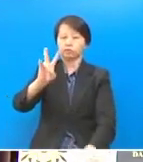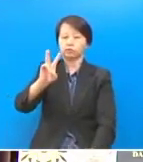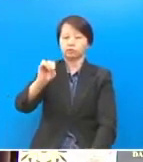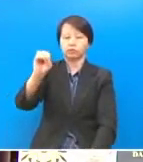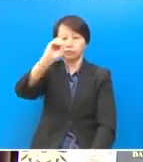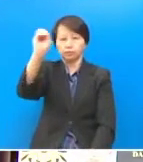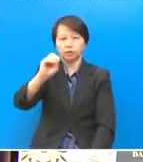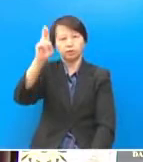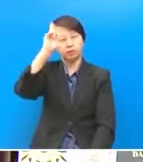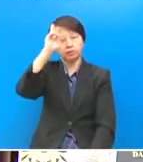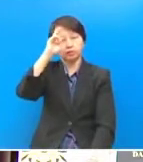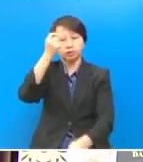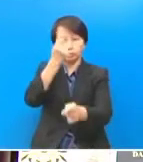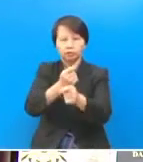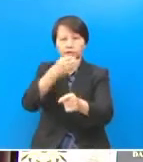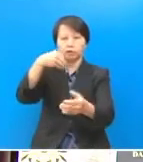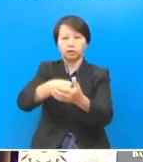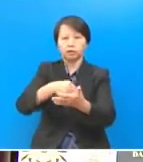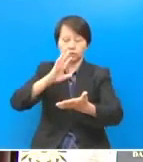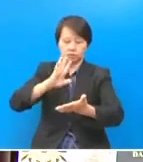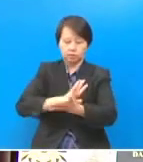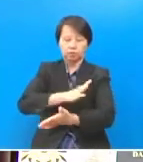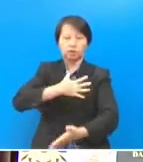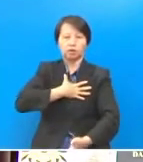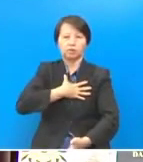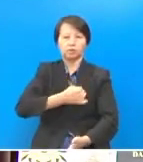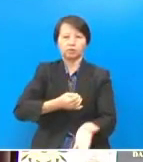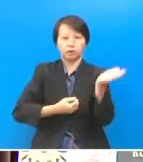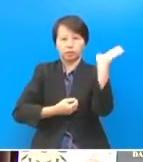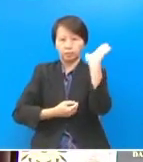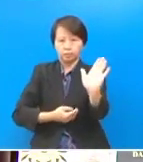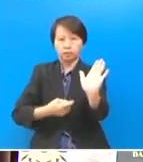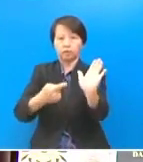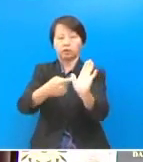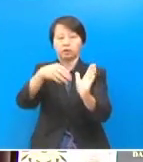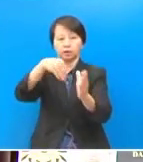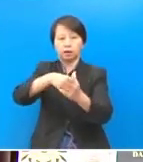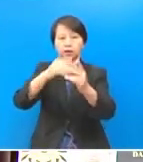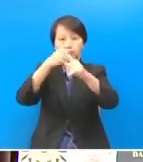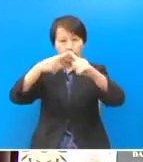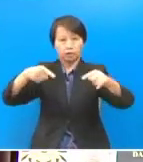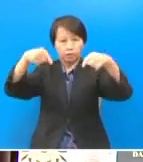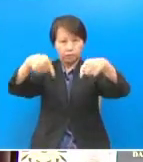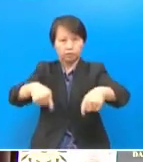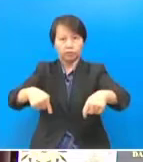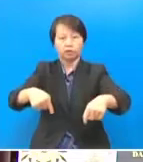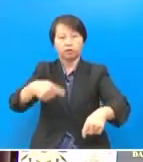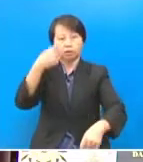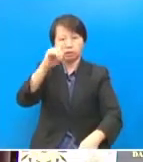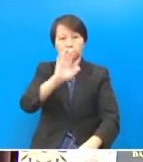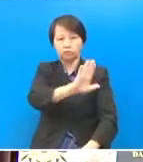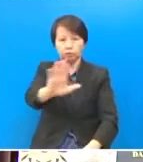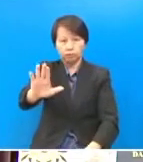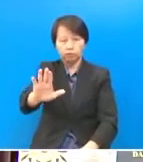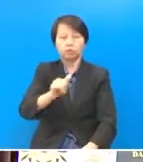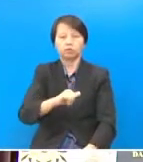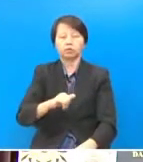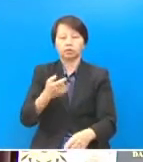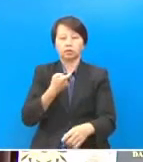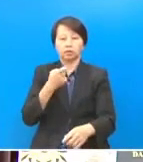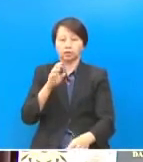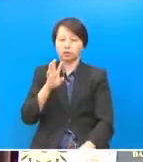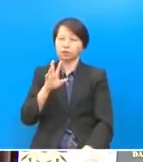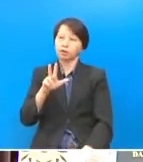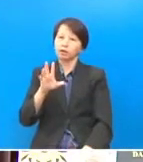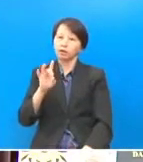seperti letakkan dalam kertas putih yang dibentangkan dalam daun mulai ini untuk memenuhi hormat kepada 8314 unit rumah